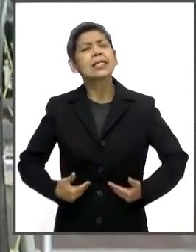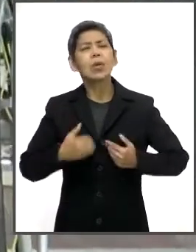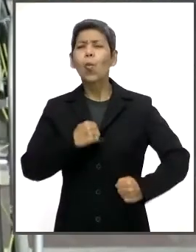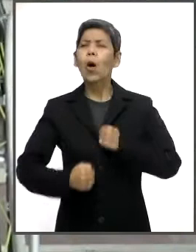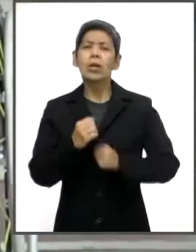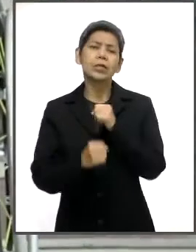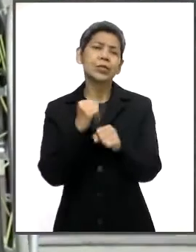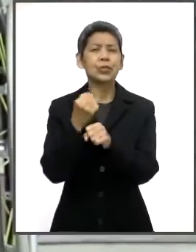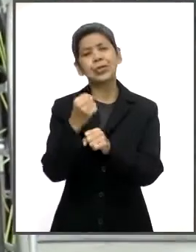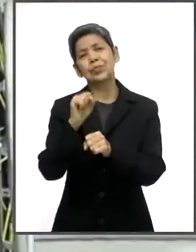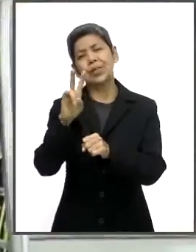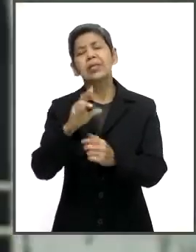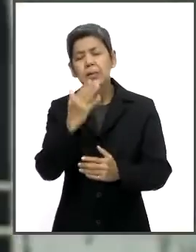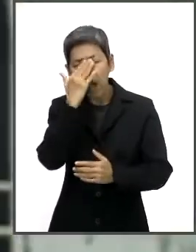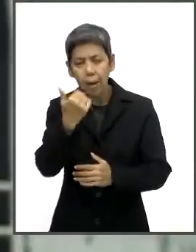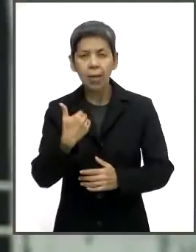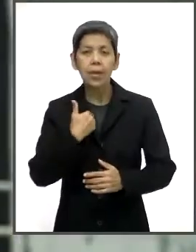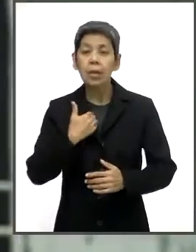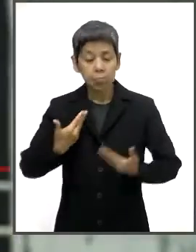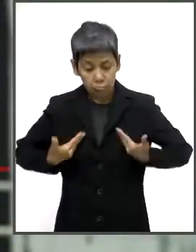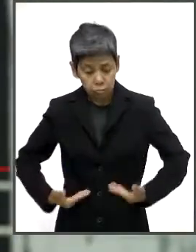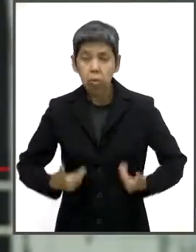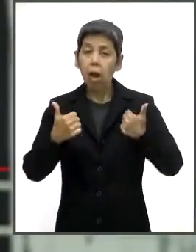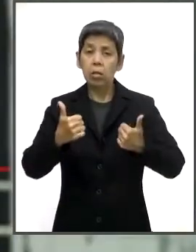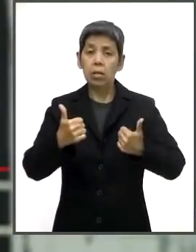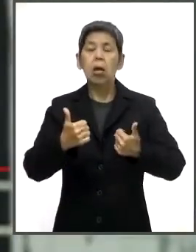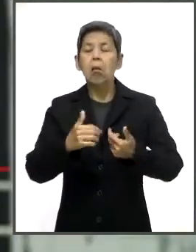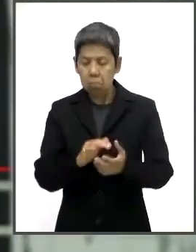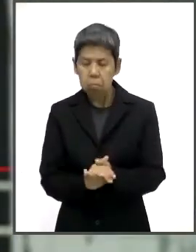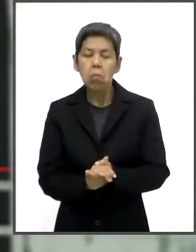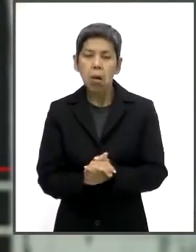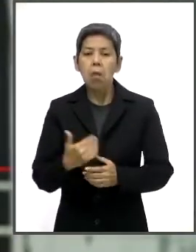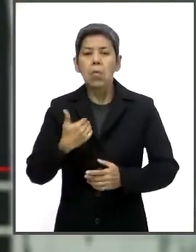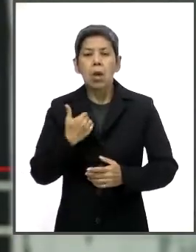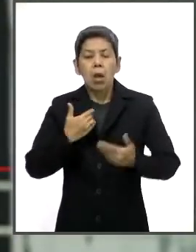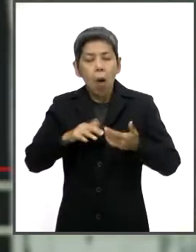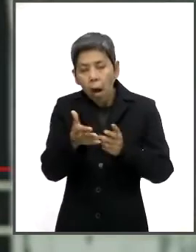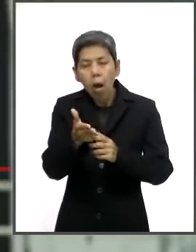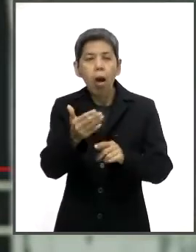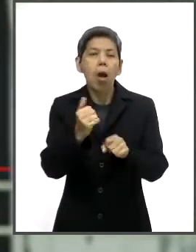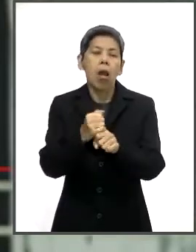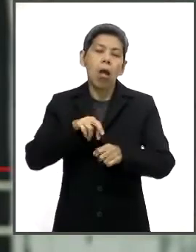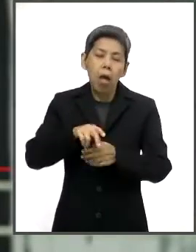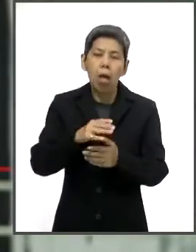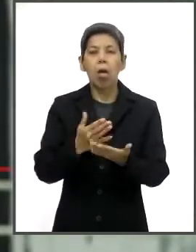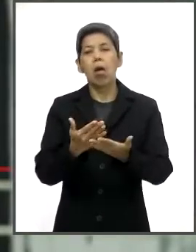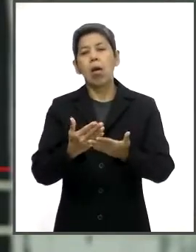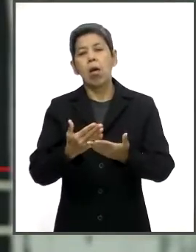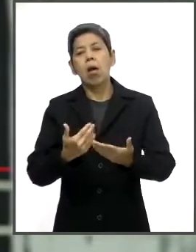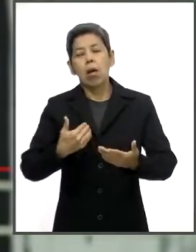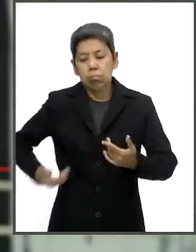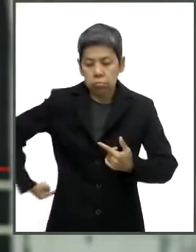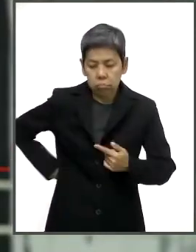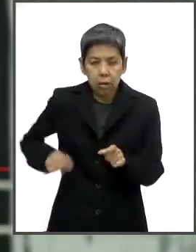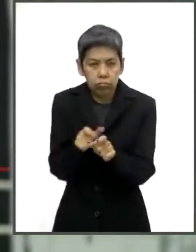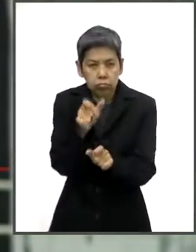ชีวิตวัยรุ่นแค่17ปีนะคะเพราะว่าตอนนั้นเป็นคนปกติมาก่อนแล้วก็ประสบอุบัติเหตุนะคะแล้วก็ทำให้ตัวเองเดินไม่ได้โดย